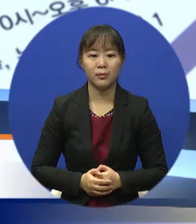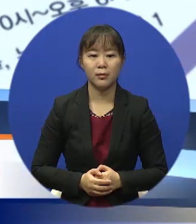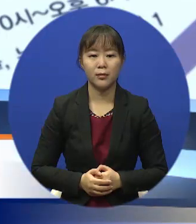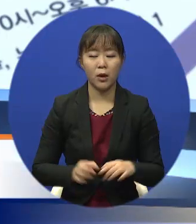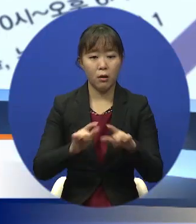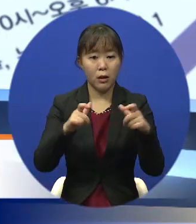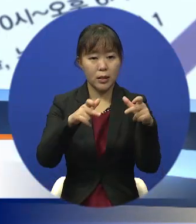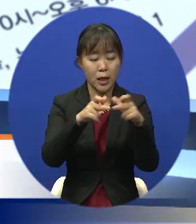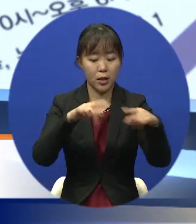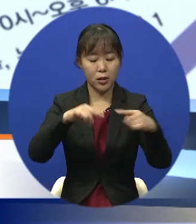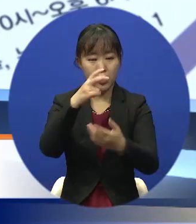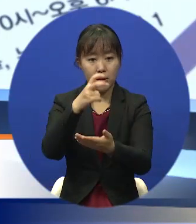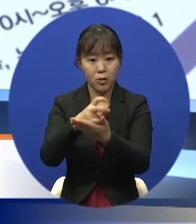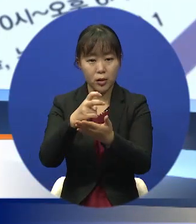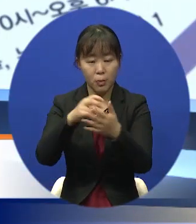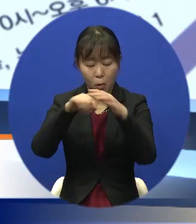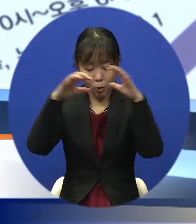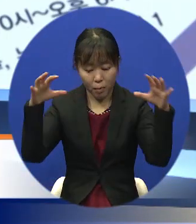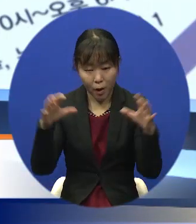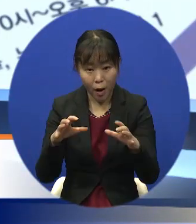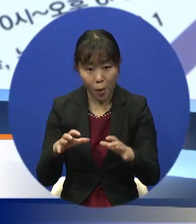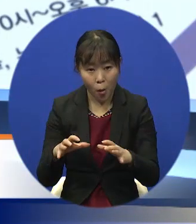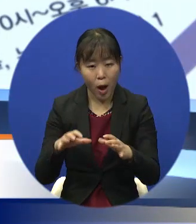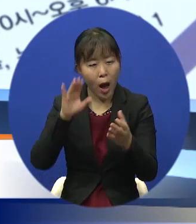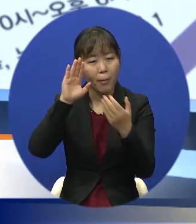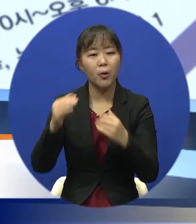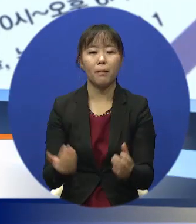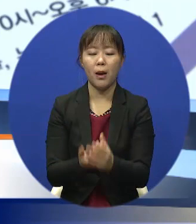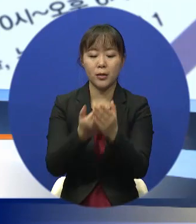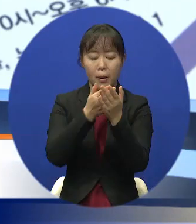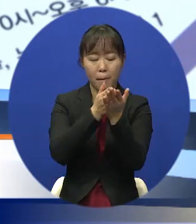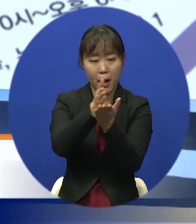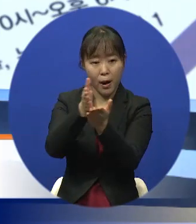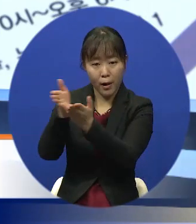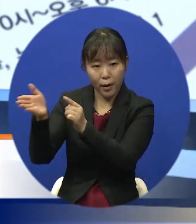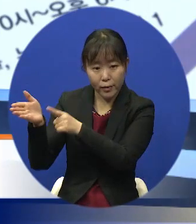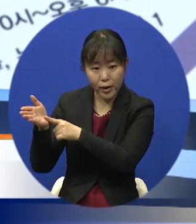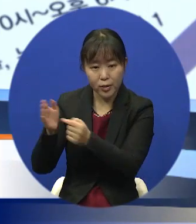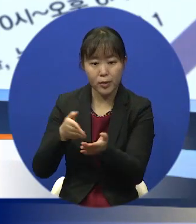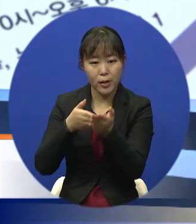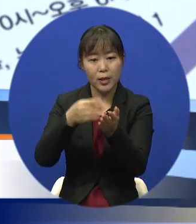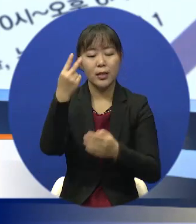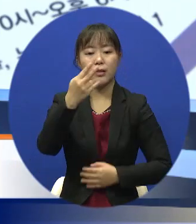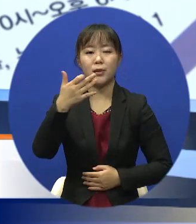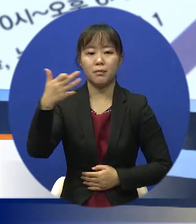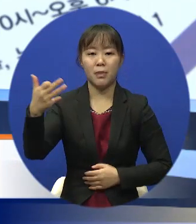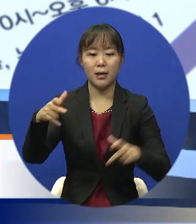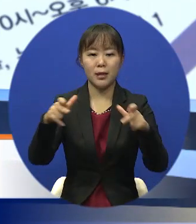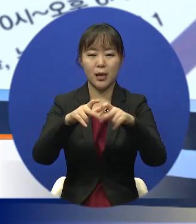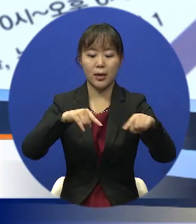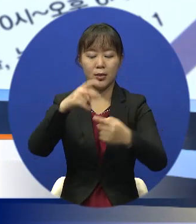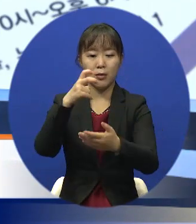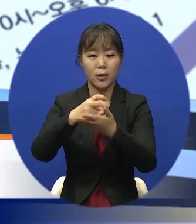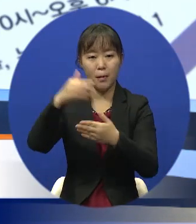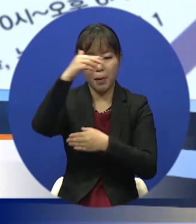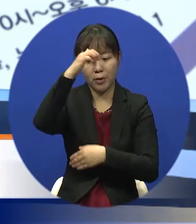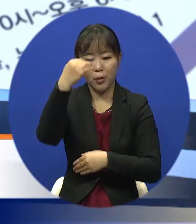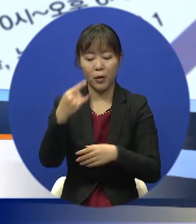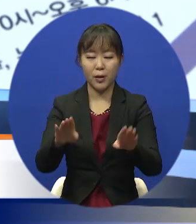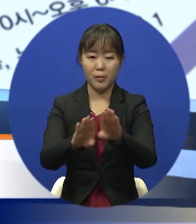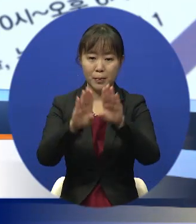다양한 장애인 정책을 한자리에 모으고 앞으로의 발전 방향을 제시하는 2018 장애 정책 박람회가